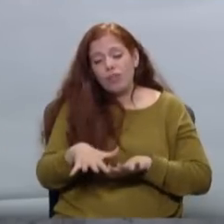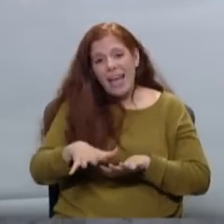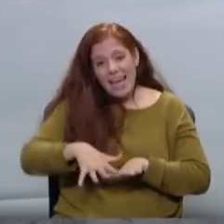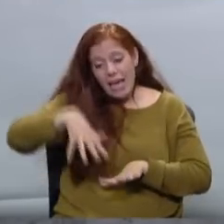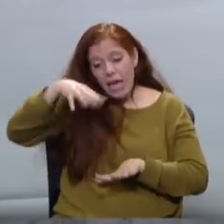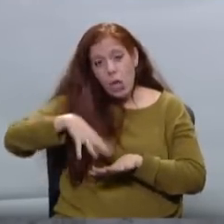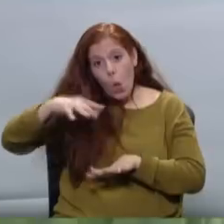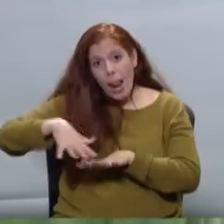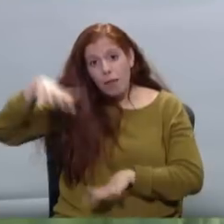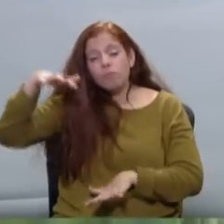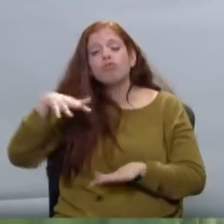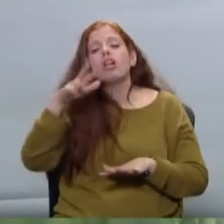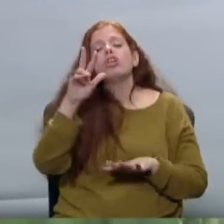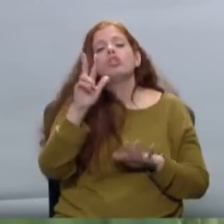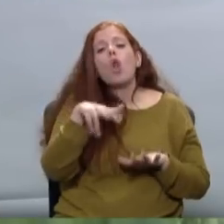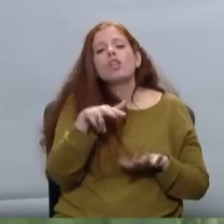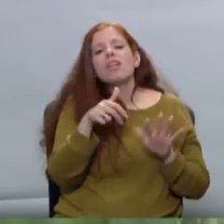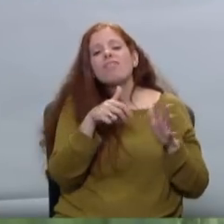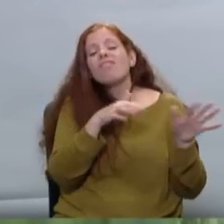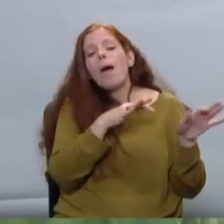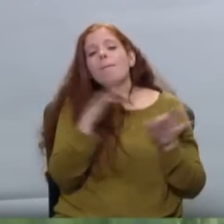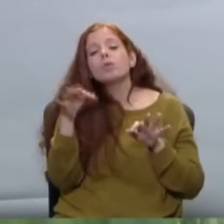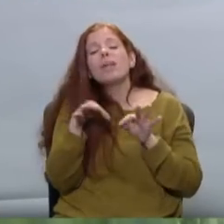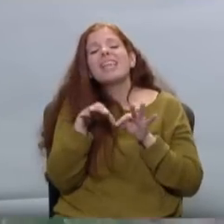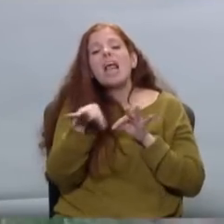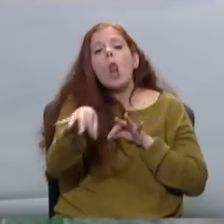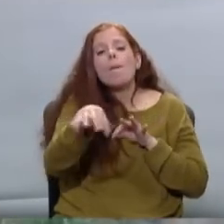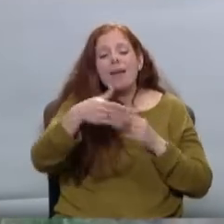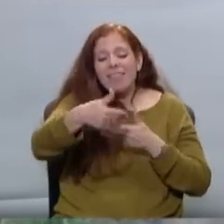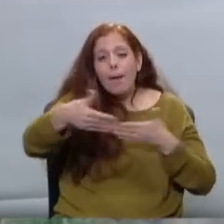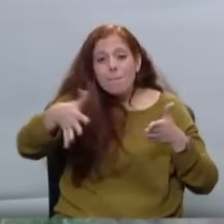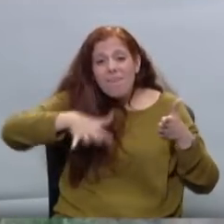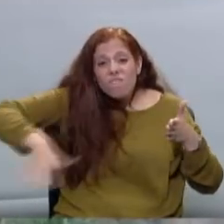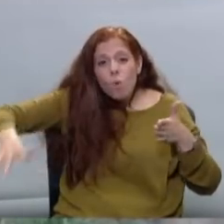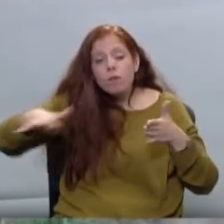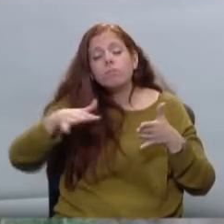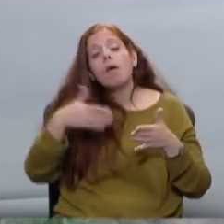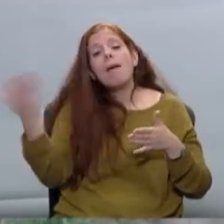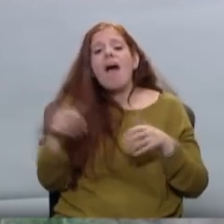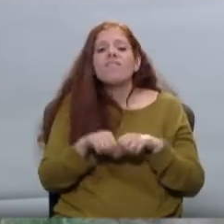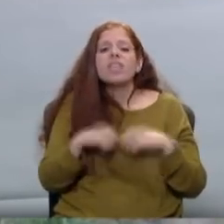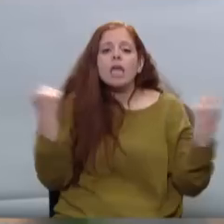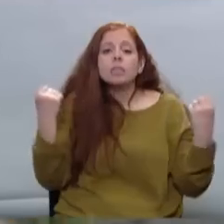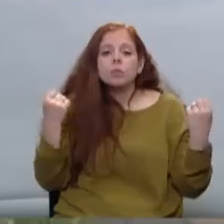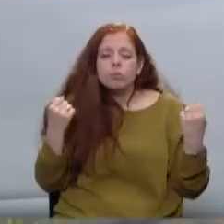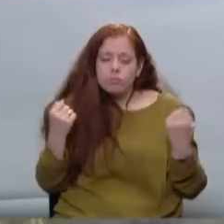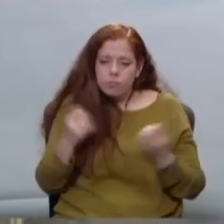של 3,500 קילומטרים רבועים במערב הודו נהרסו פשוט.